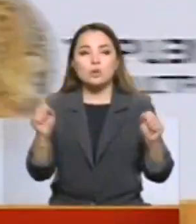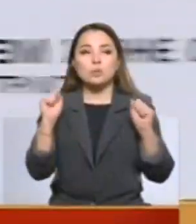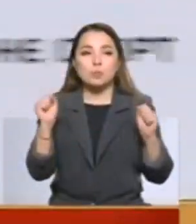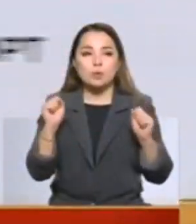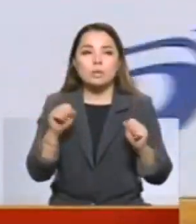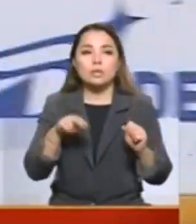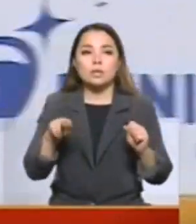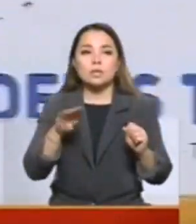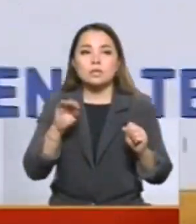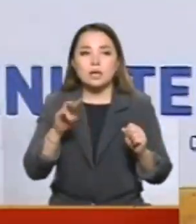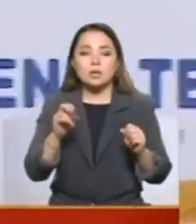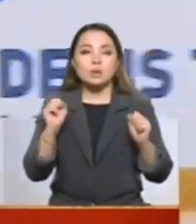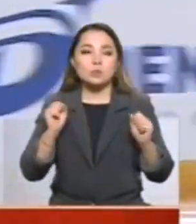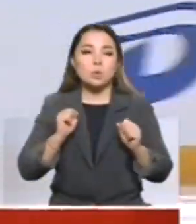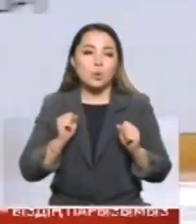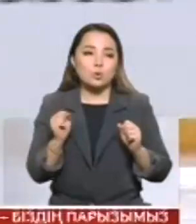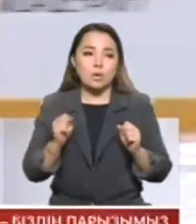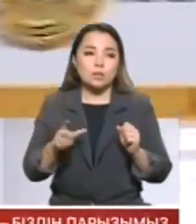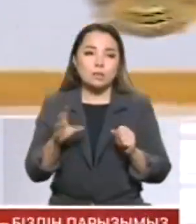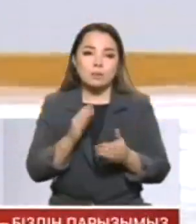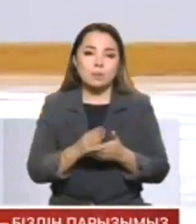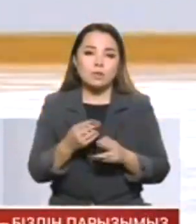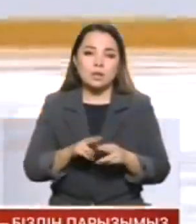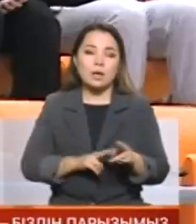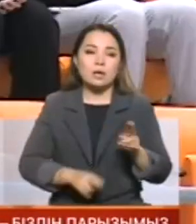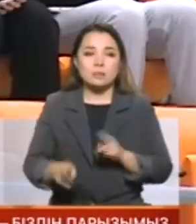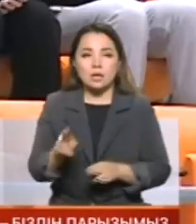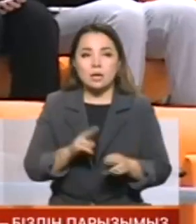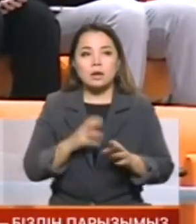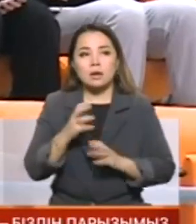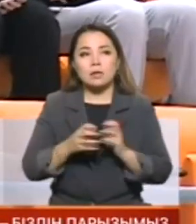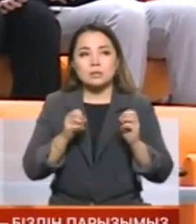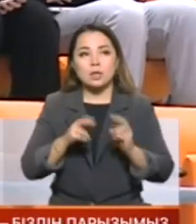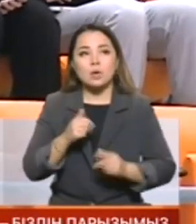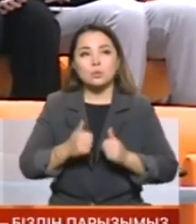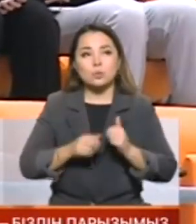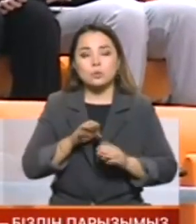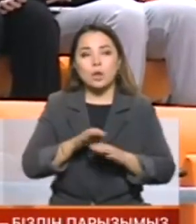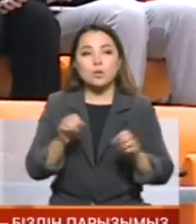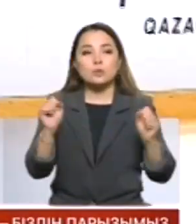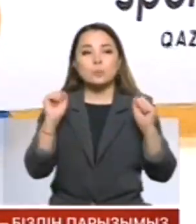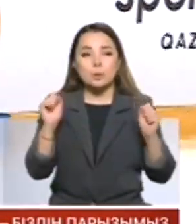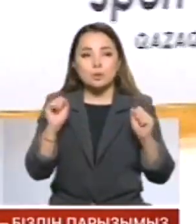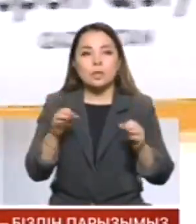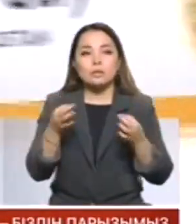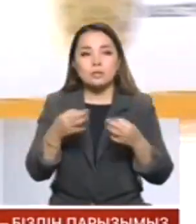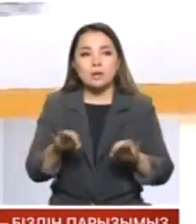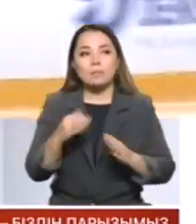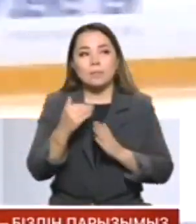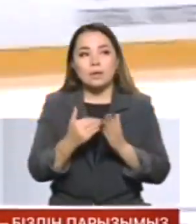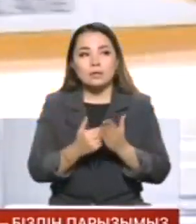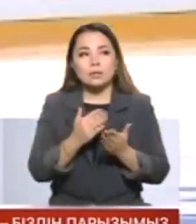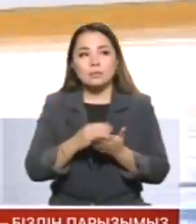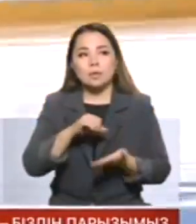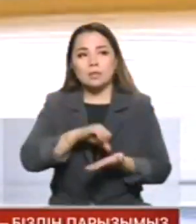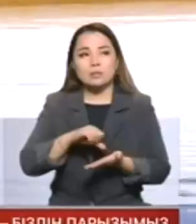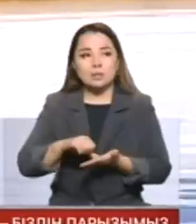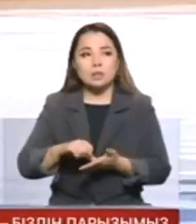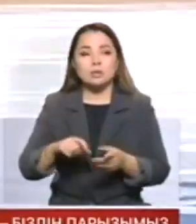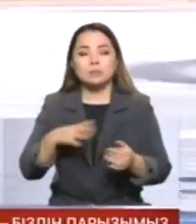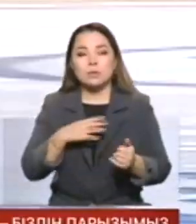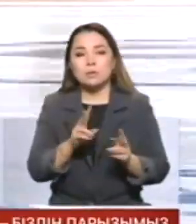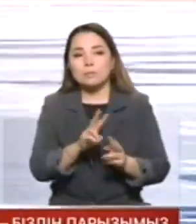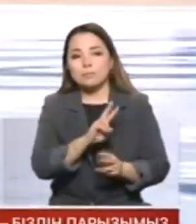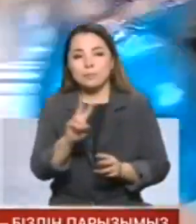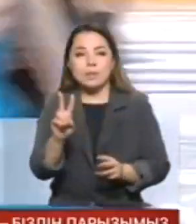арасында Денис Теннің достары да бар. Барыс Арена мұз айдынында өтіп жатқан халықаралық турнирде спортшылар бүгін еркін бағдарламамен өнер көрсетіп жұптасып